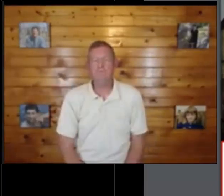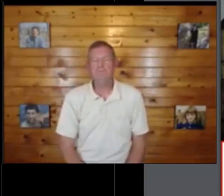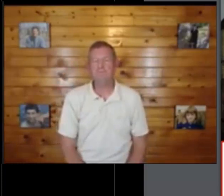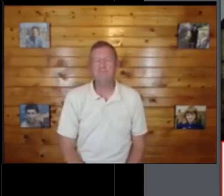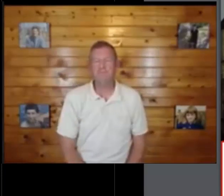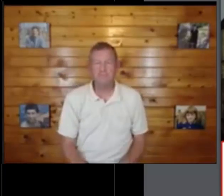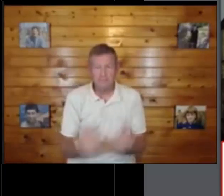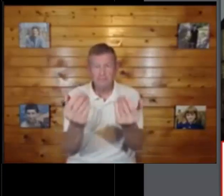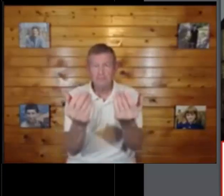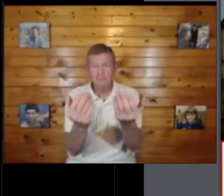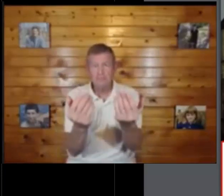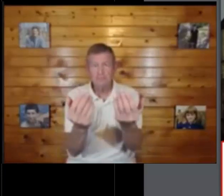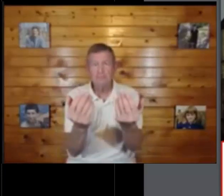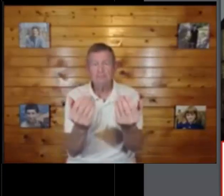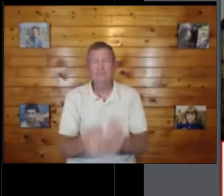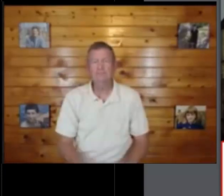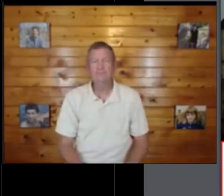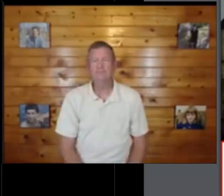non?